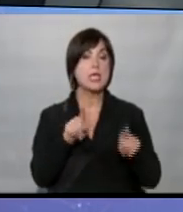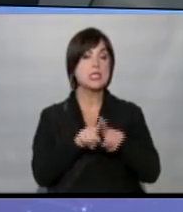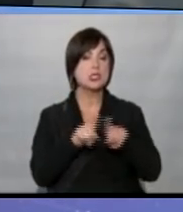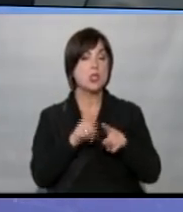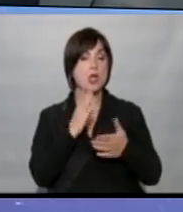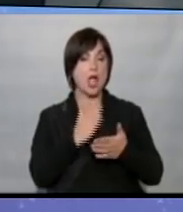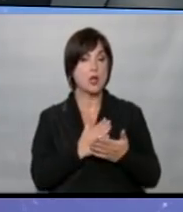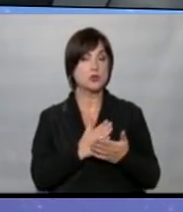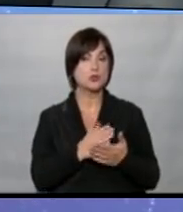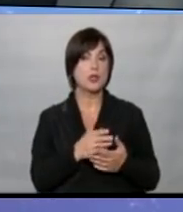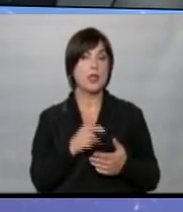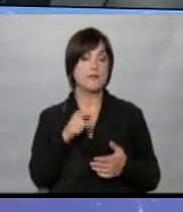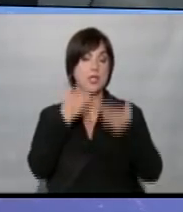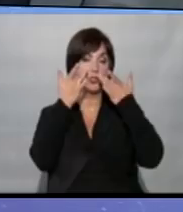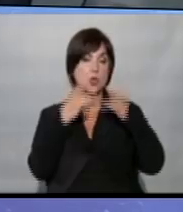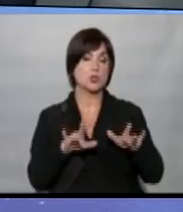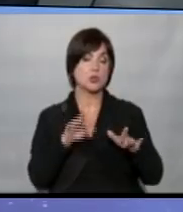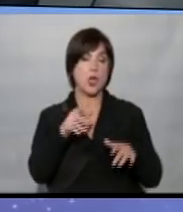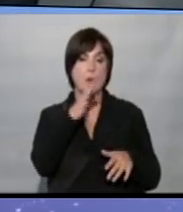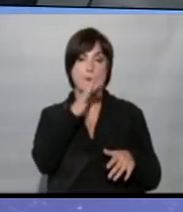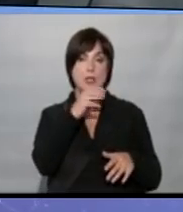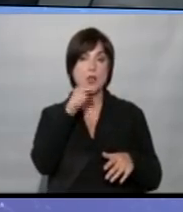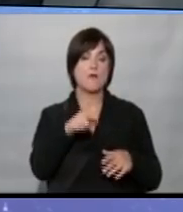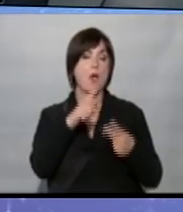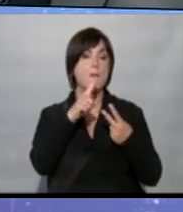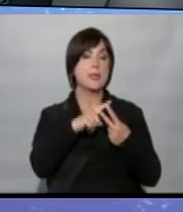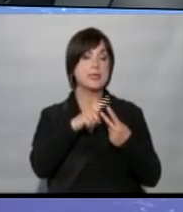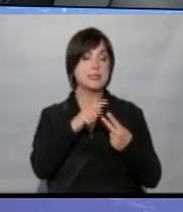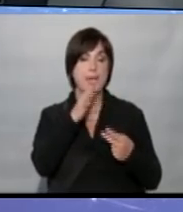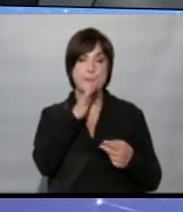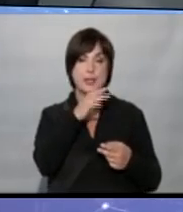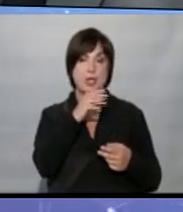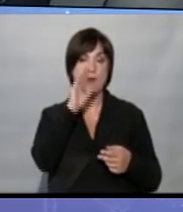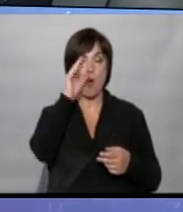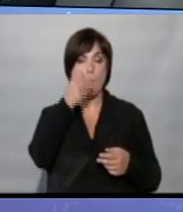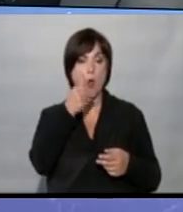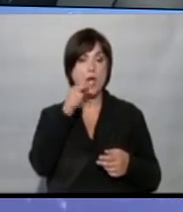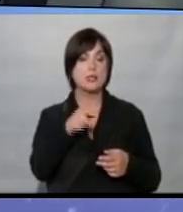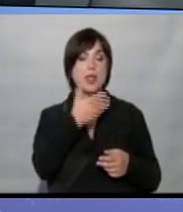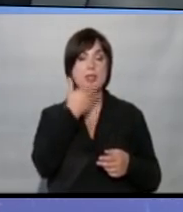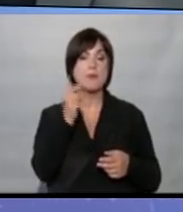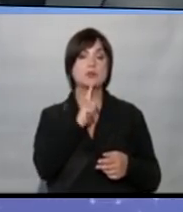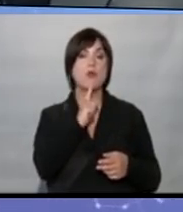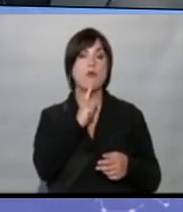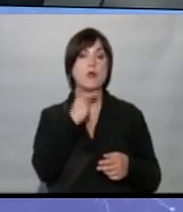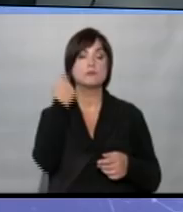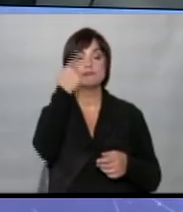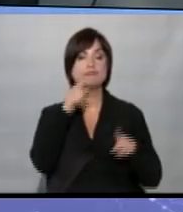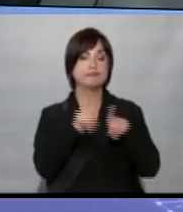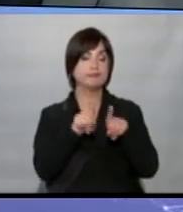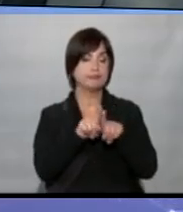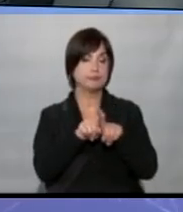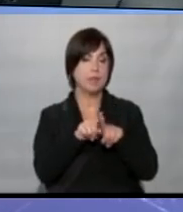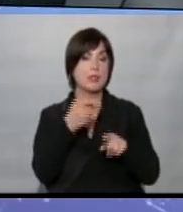како што еве ние се откажавме од македонците во Пириска Македонија, во Бугарија, тие нема со кого да се